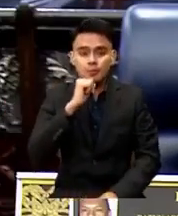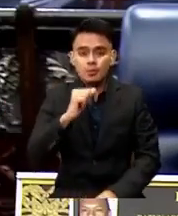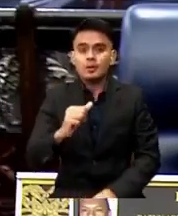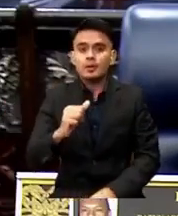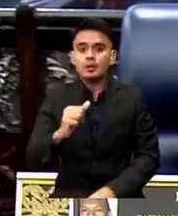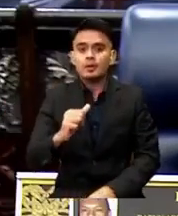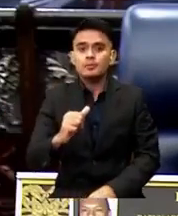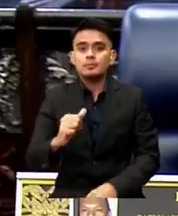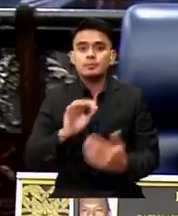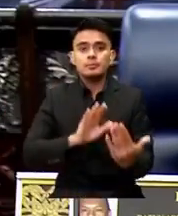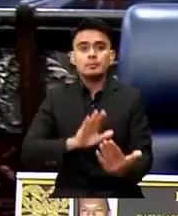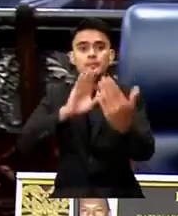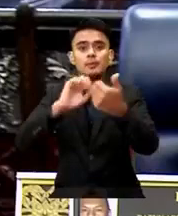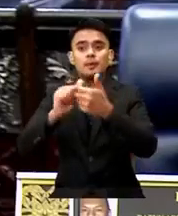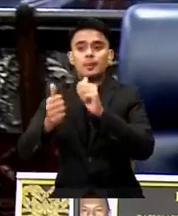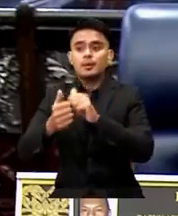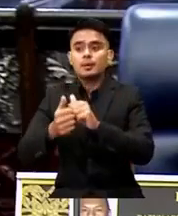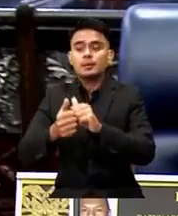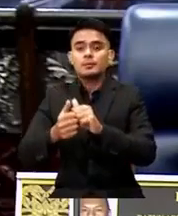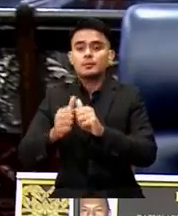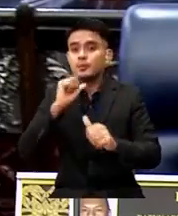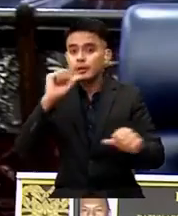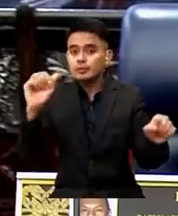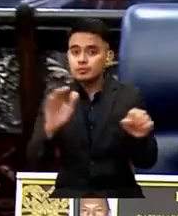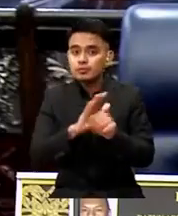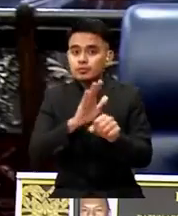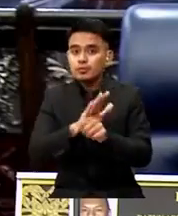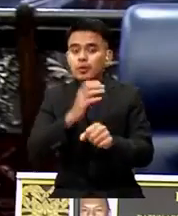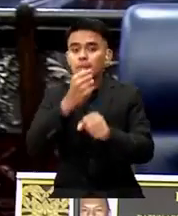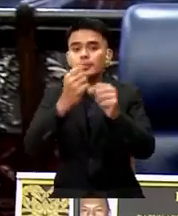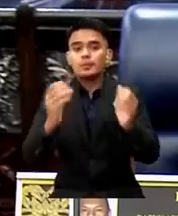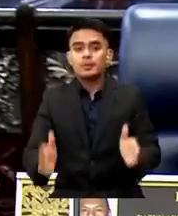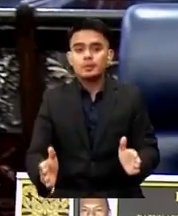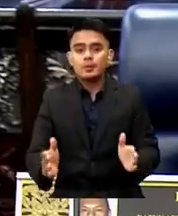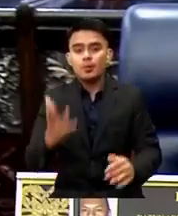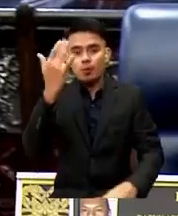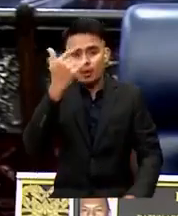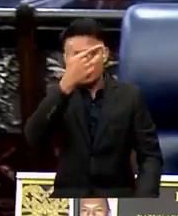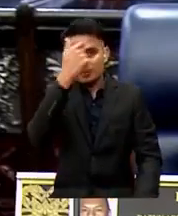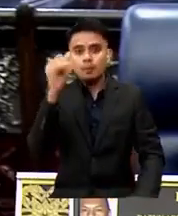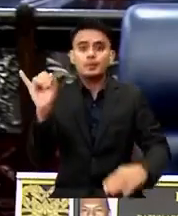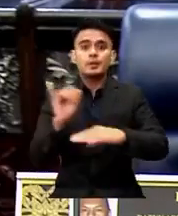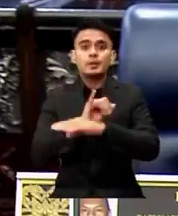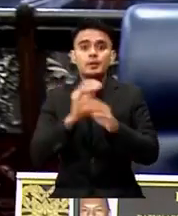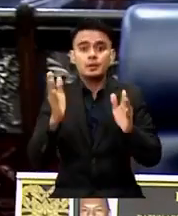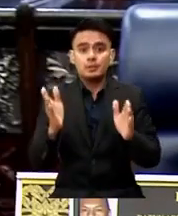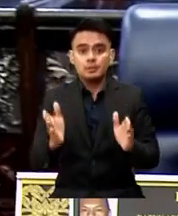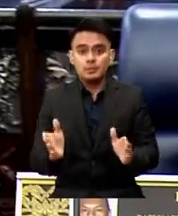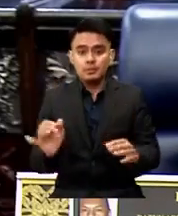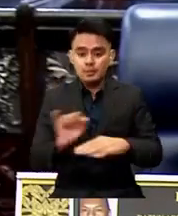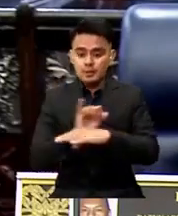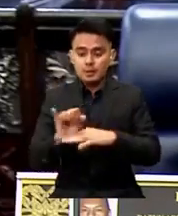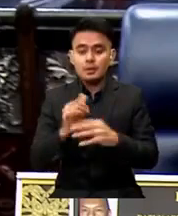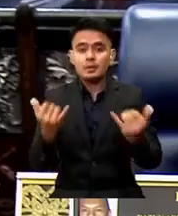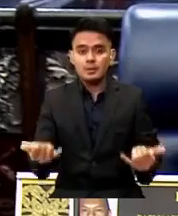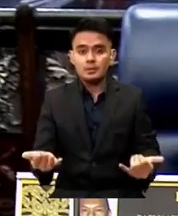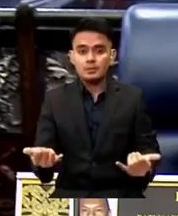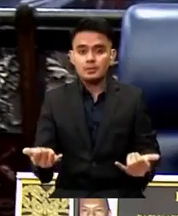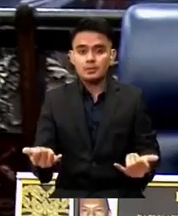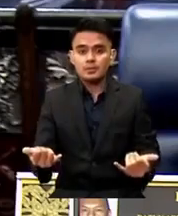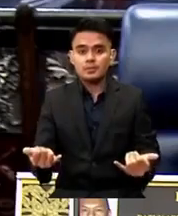dengan masalah tidak ada cukup pekerja. Dalam industri ini, setakat hari ini, feedback